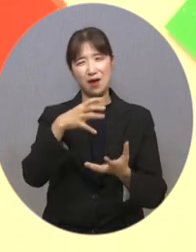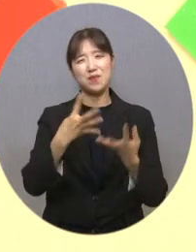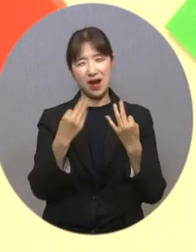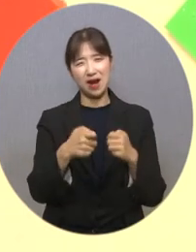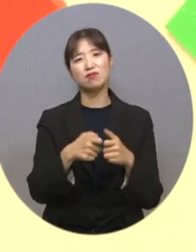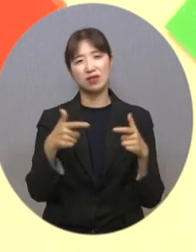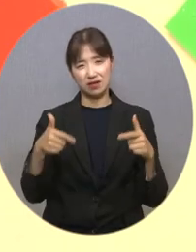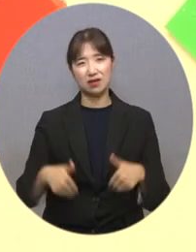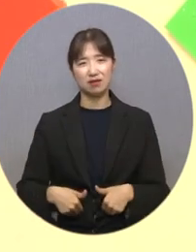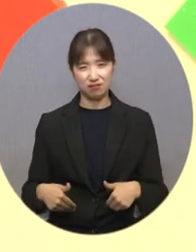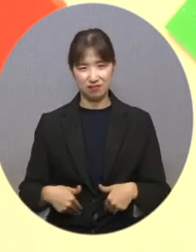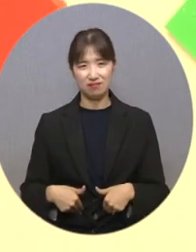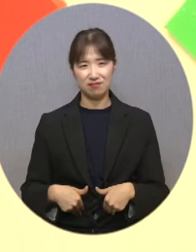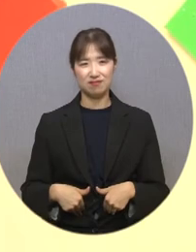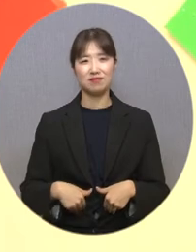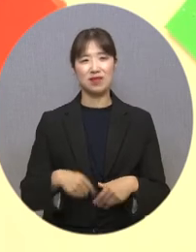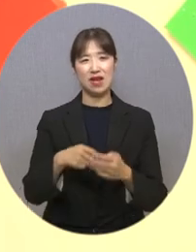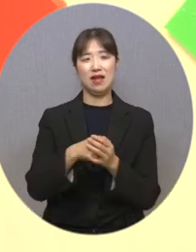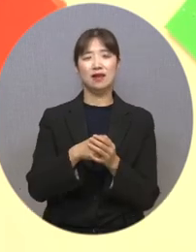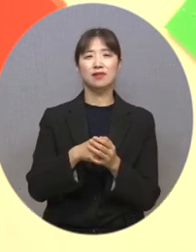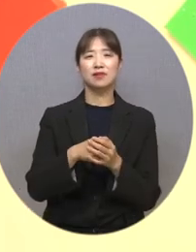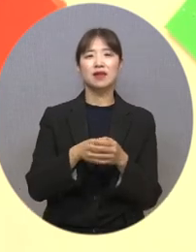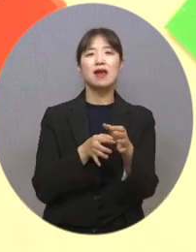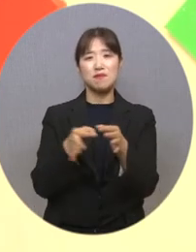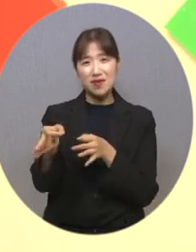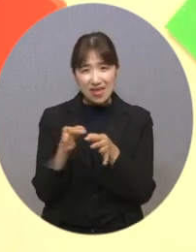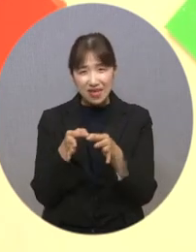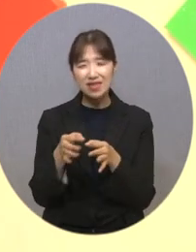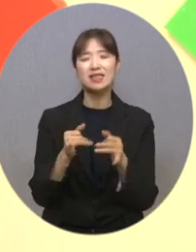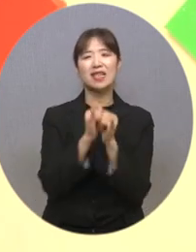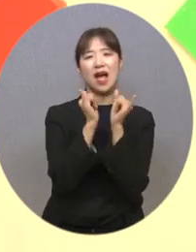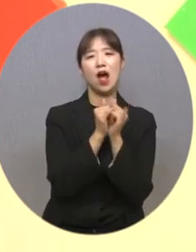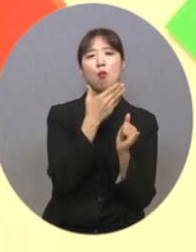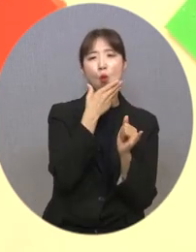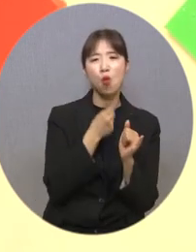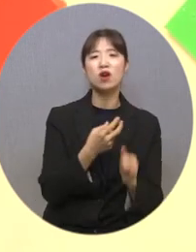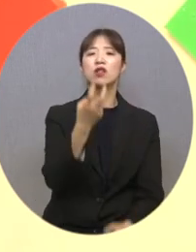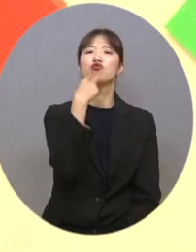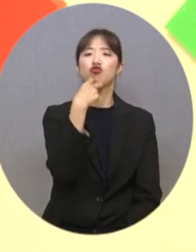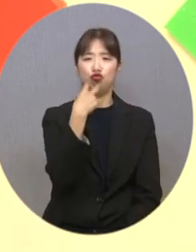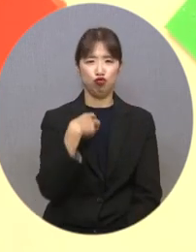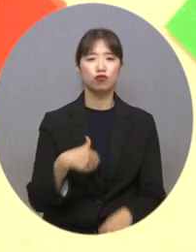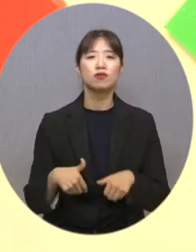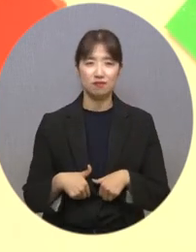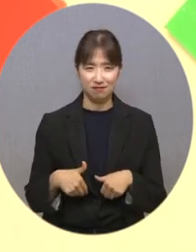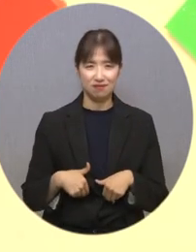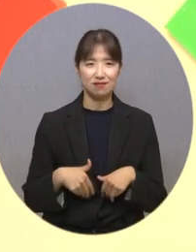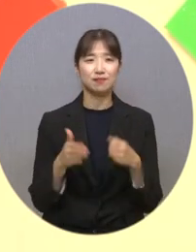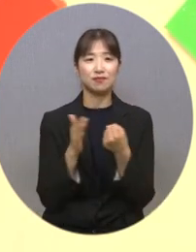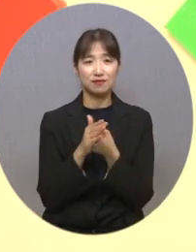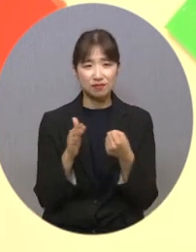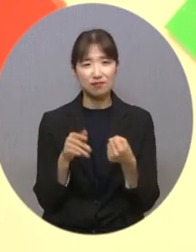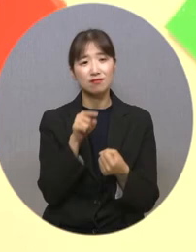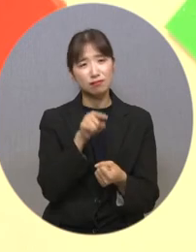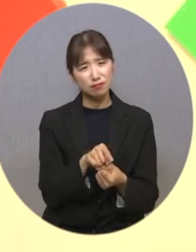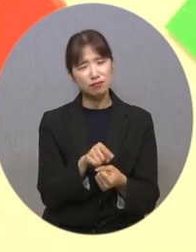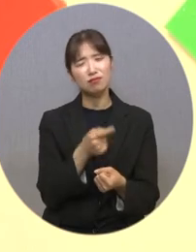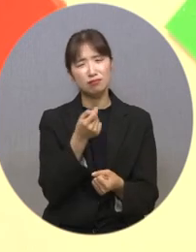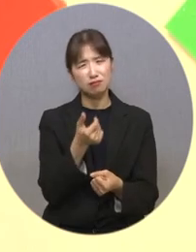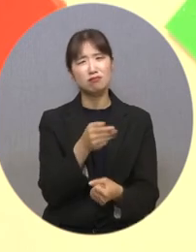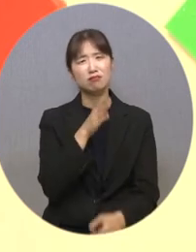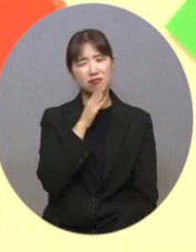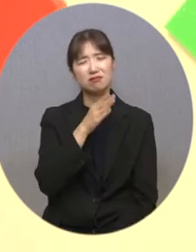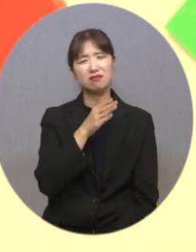즉 비즈니스와 사회복지를 두 개를 같이 겸한다는 의미예요. 이런 부분들이. 그렇게 하다 보니까 어떤